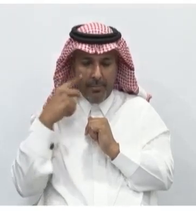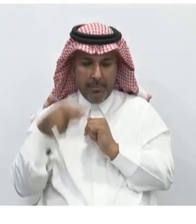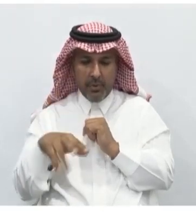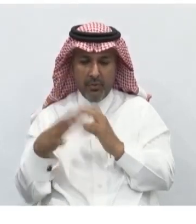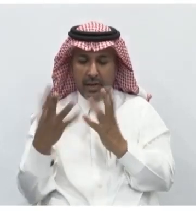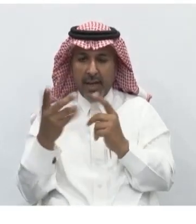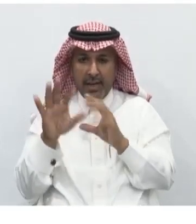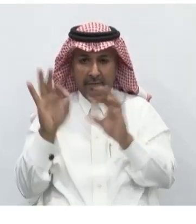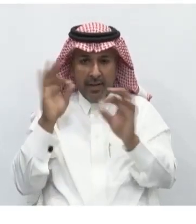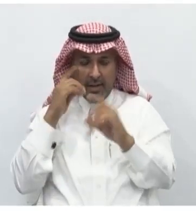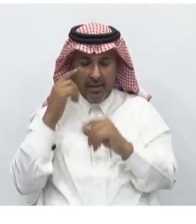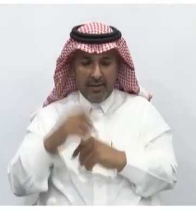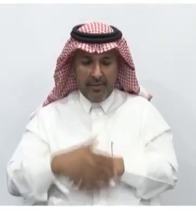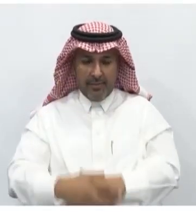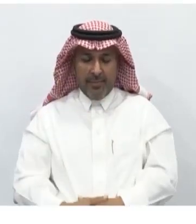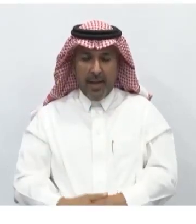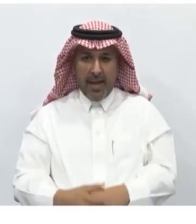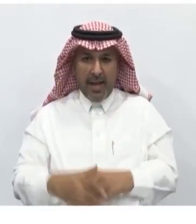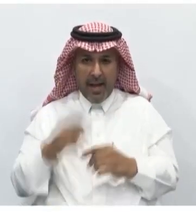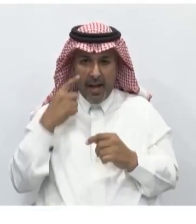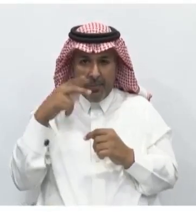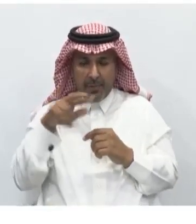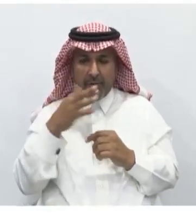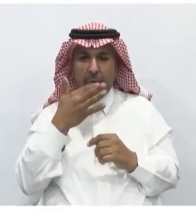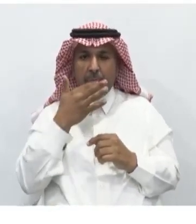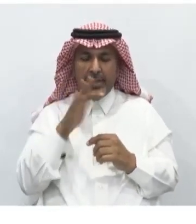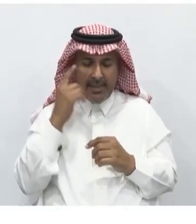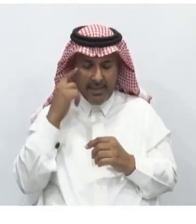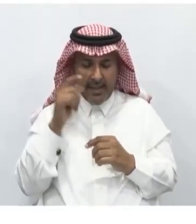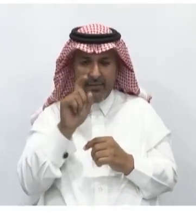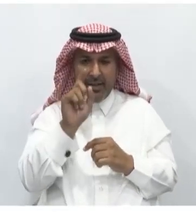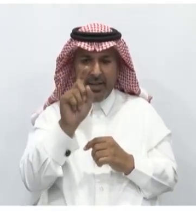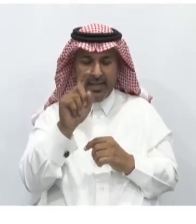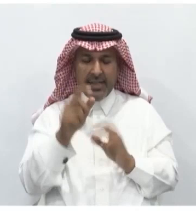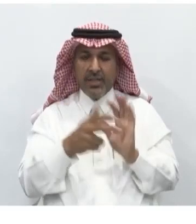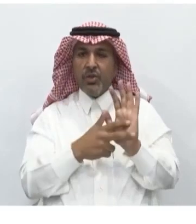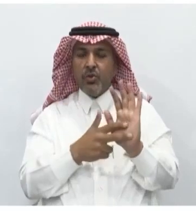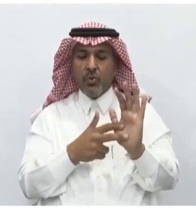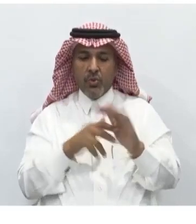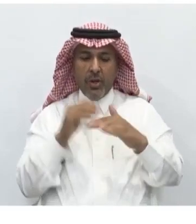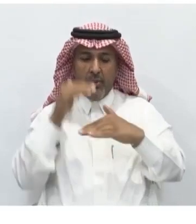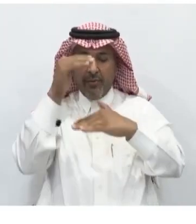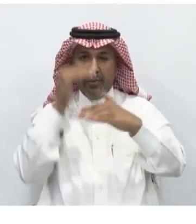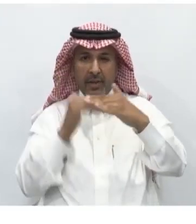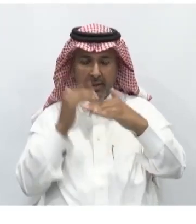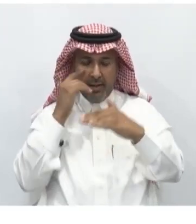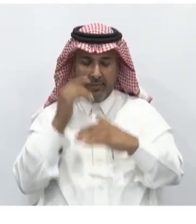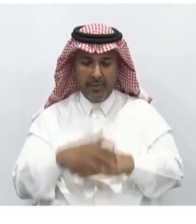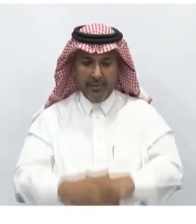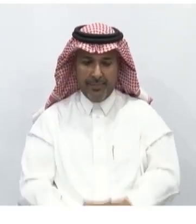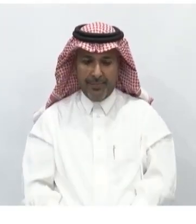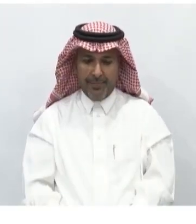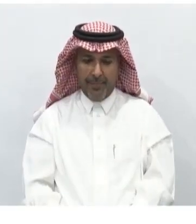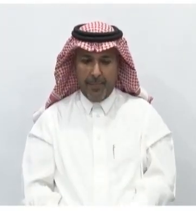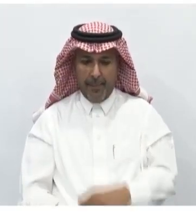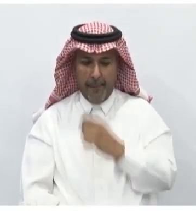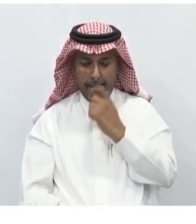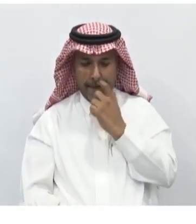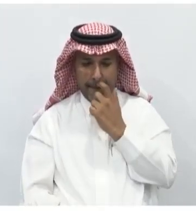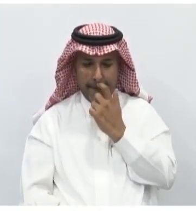الآن؟ سنحسب أبسط نسبة عددية بالتعويض بعدد مولات الماء وعدد مولات